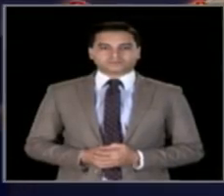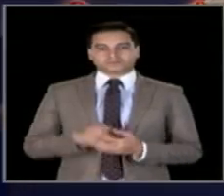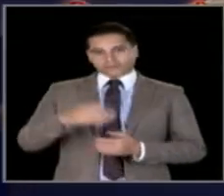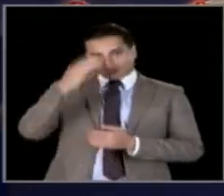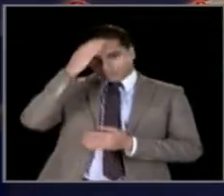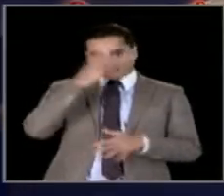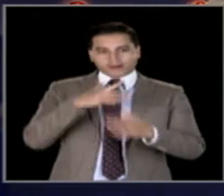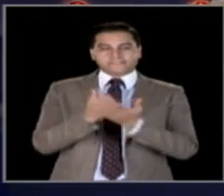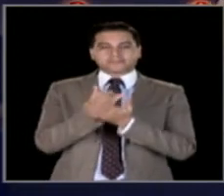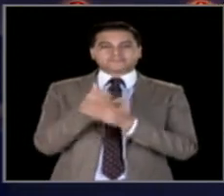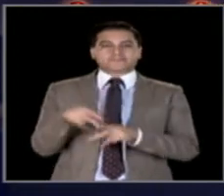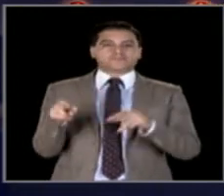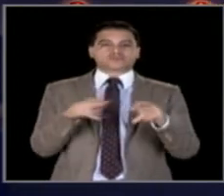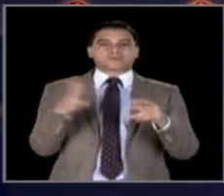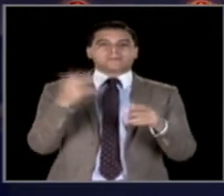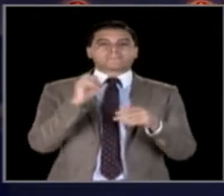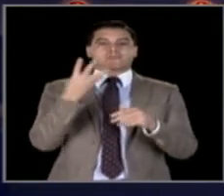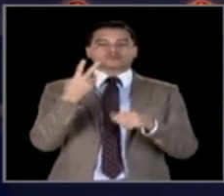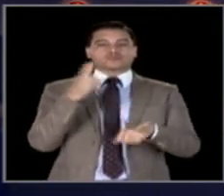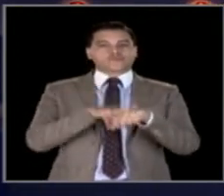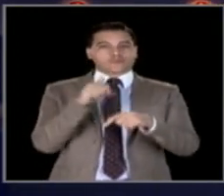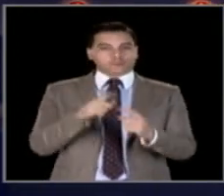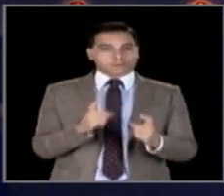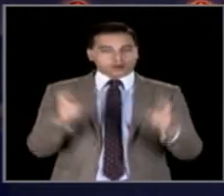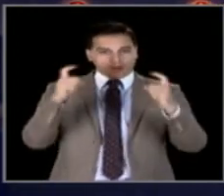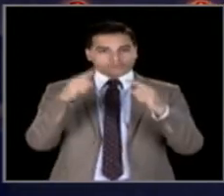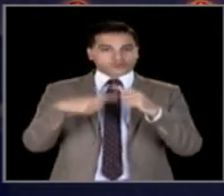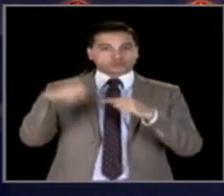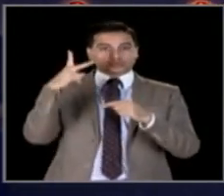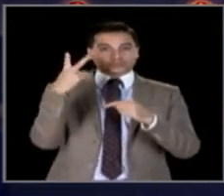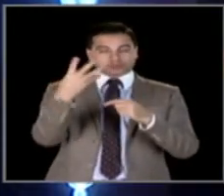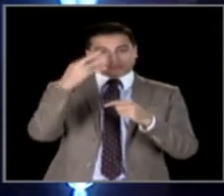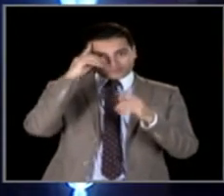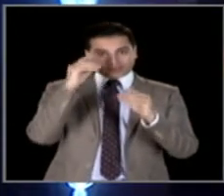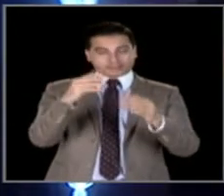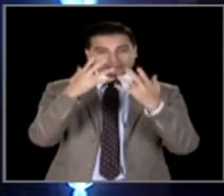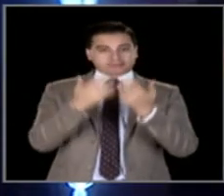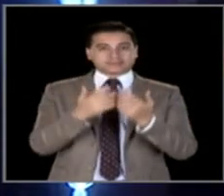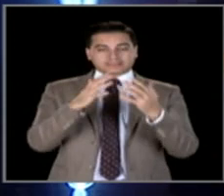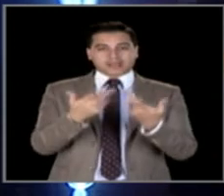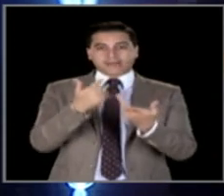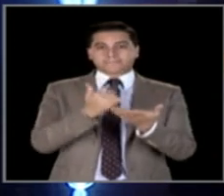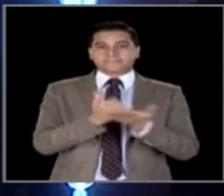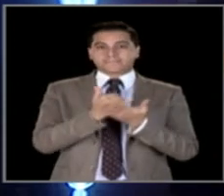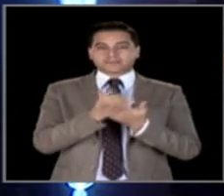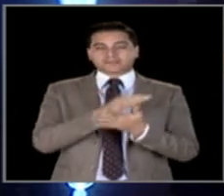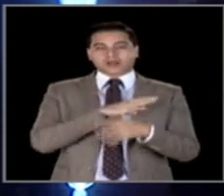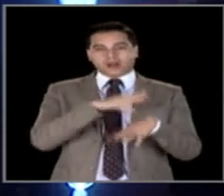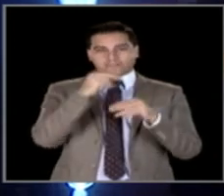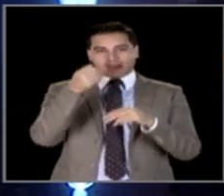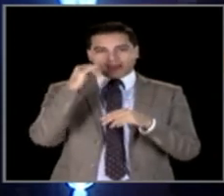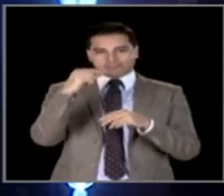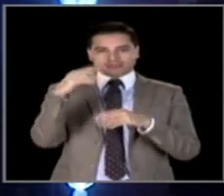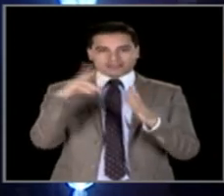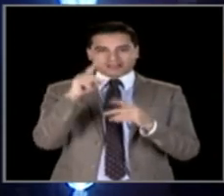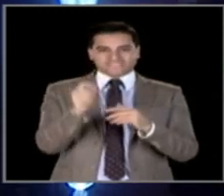العباقرة مدارس الموسم 14 مباراة في دور ال 32 وهفكركم بالنتيجة. الشهيد أحمد الرفاعي طنطا